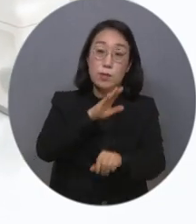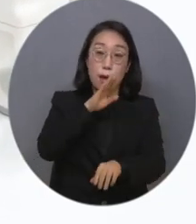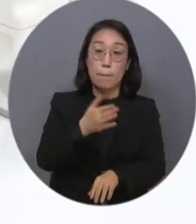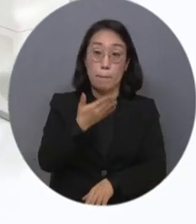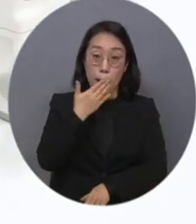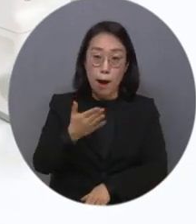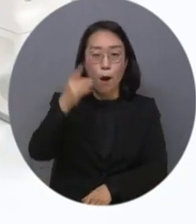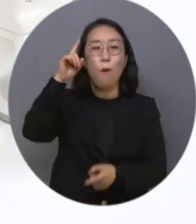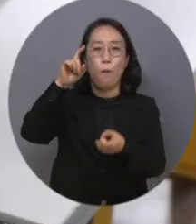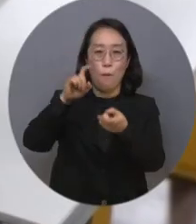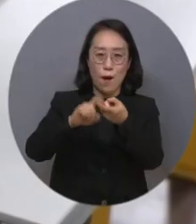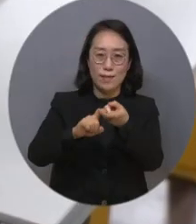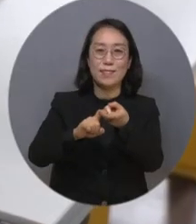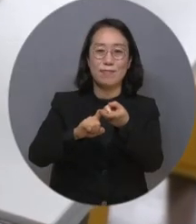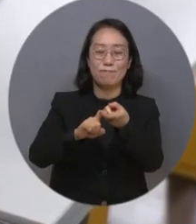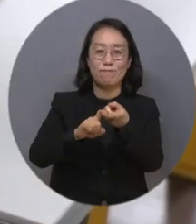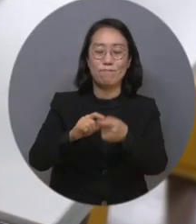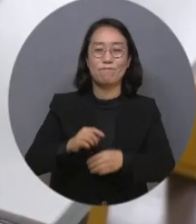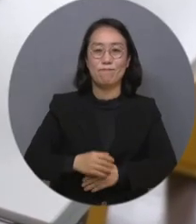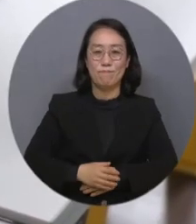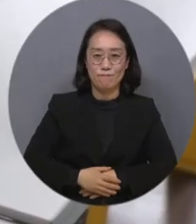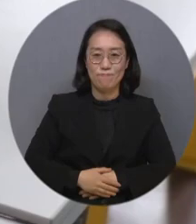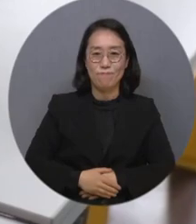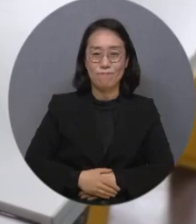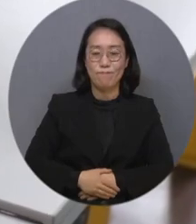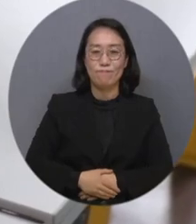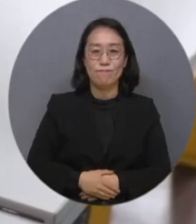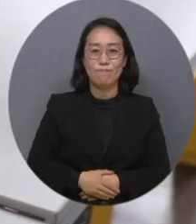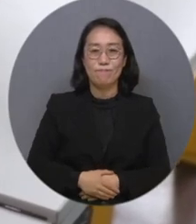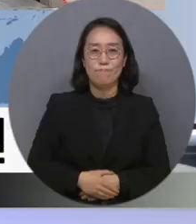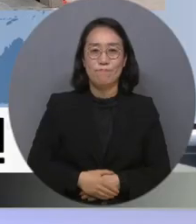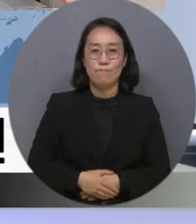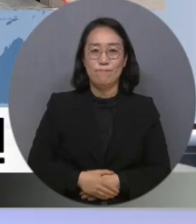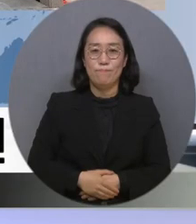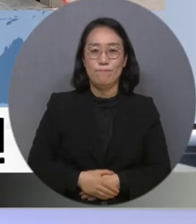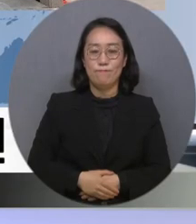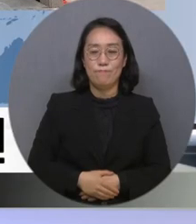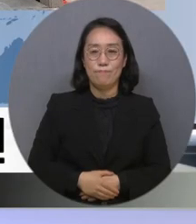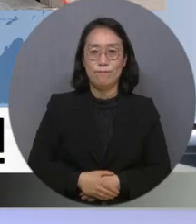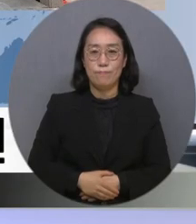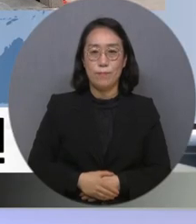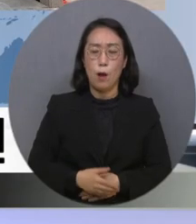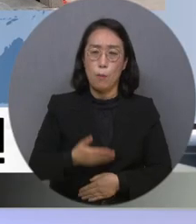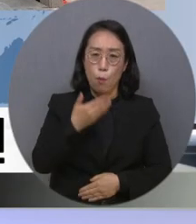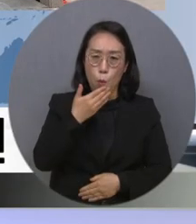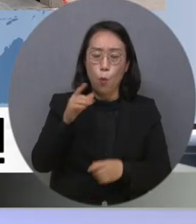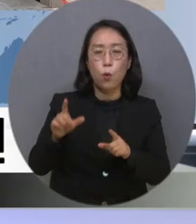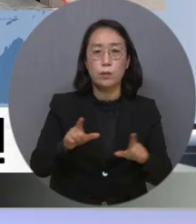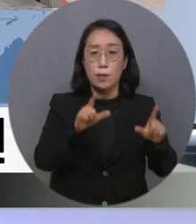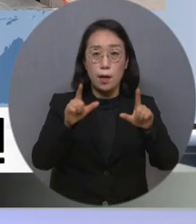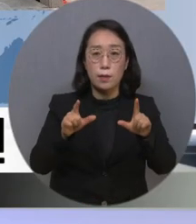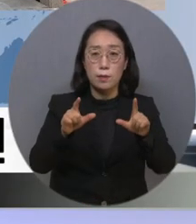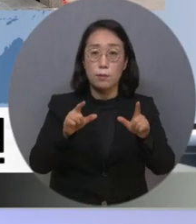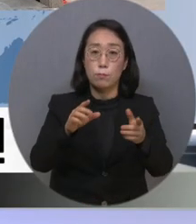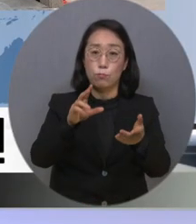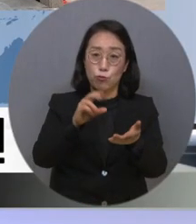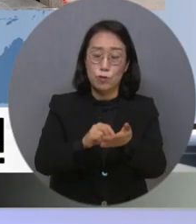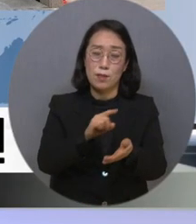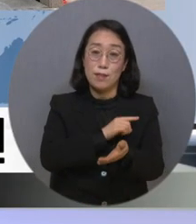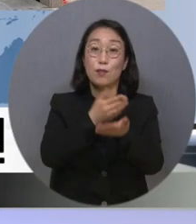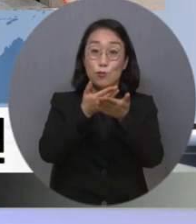주목됩니다. 복지TV 뉴스 김정연입니다. 의식주는 우리 생활에 꼭 필요한